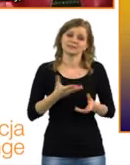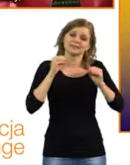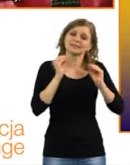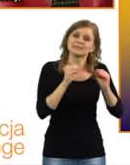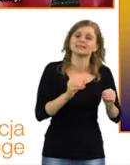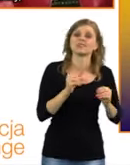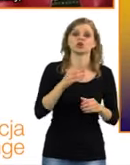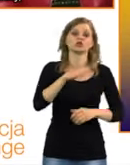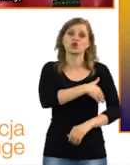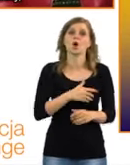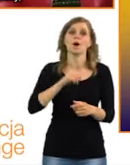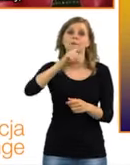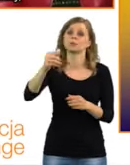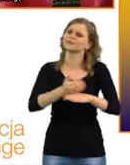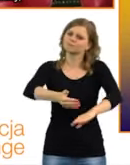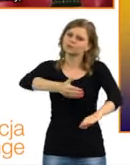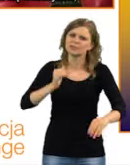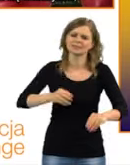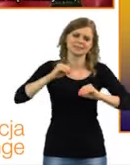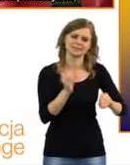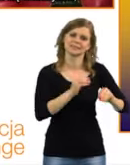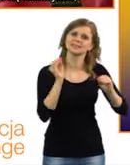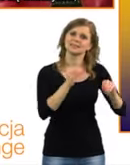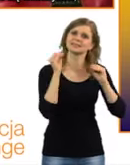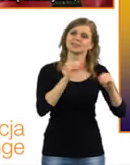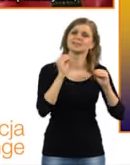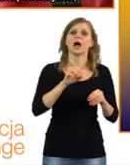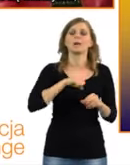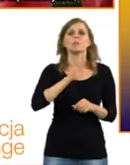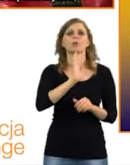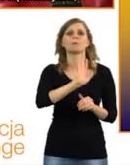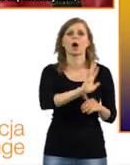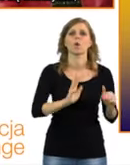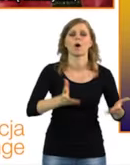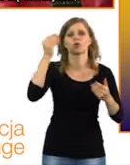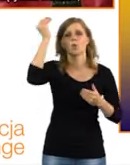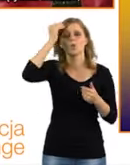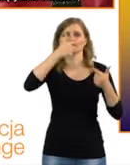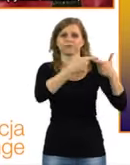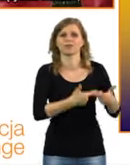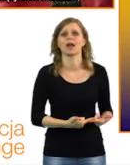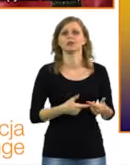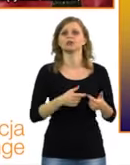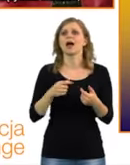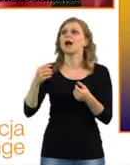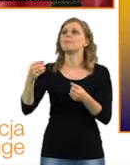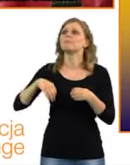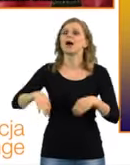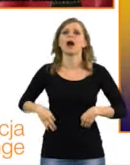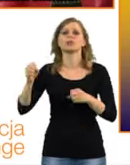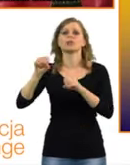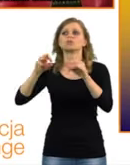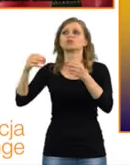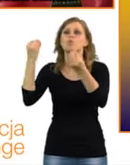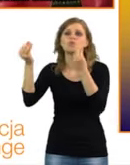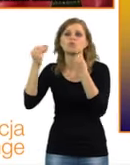jeszcze przed pójściem dziecka do szkoły, żeby się łatwiej uczyły tych wierszyków, żeby łatwiej zapamiętywały materiał, żeby im